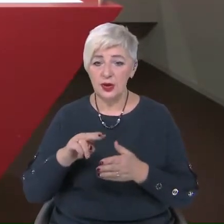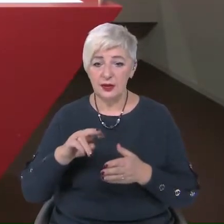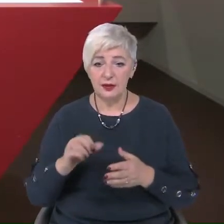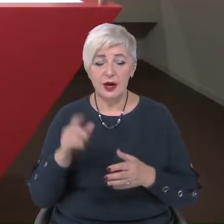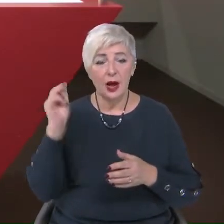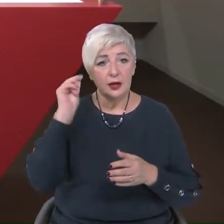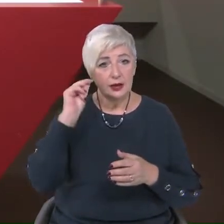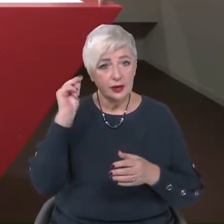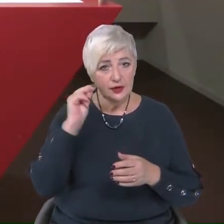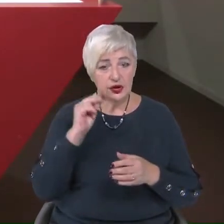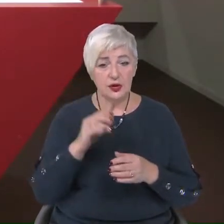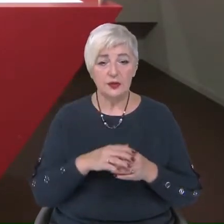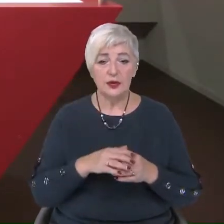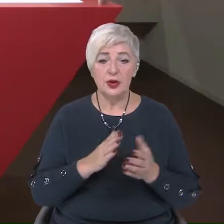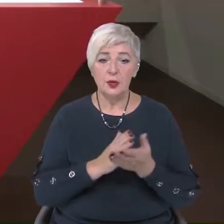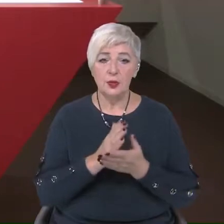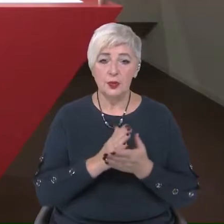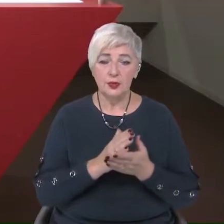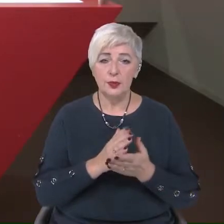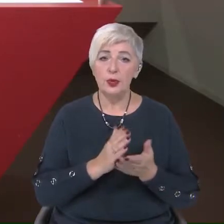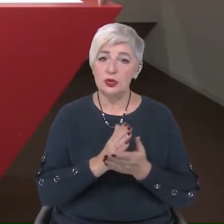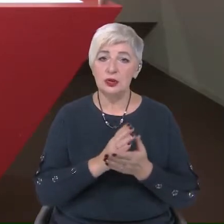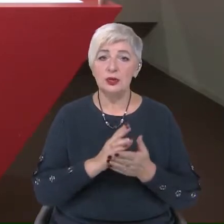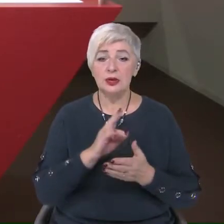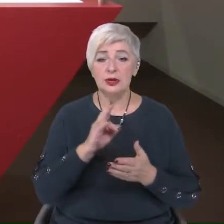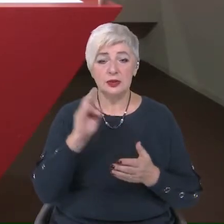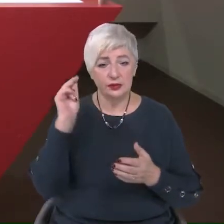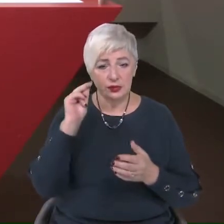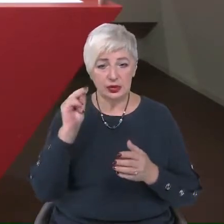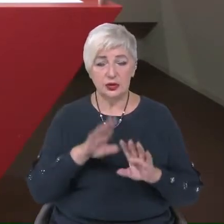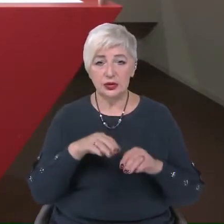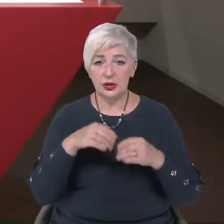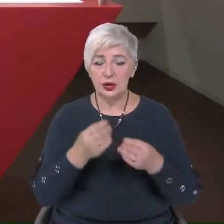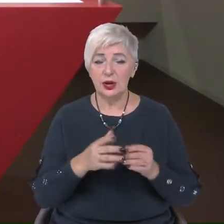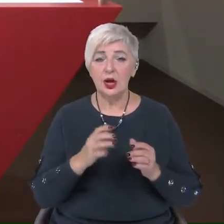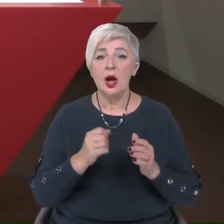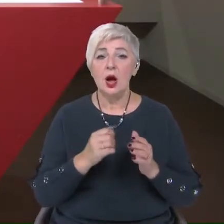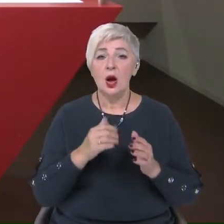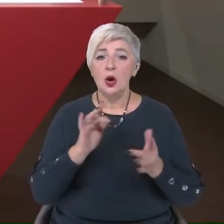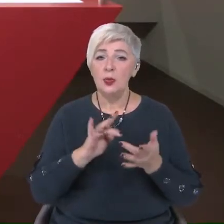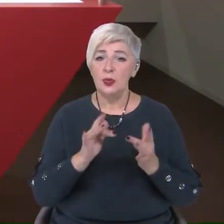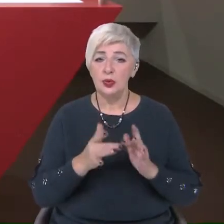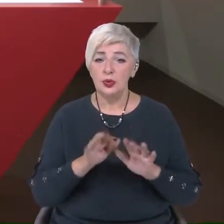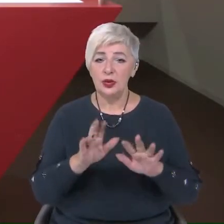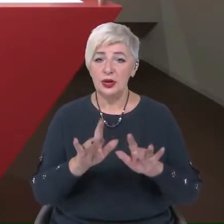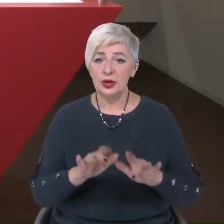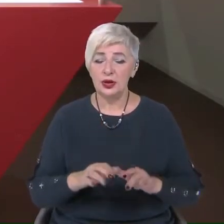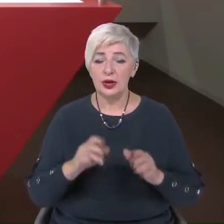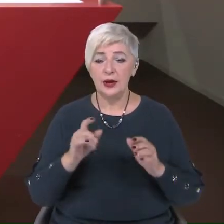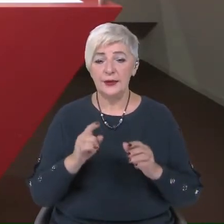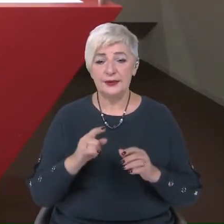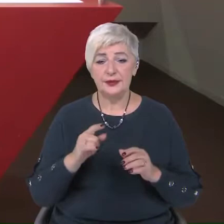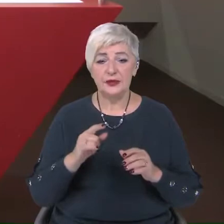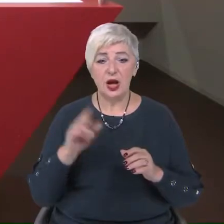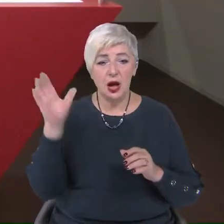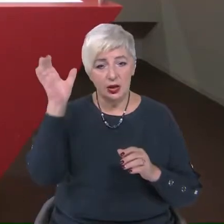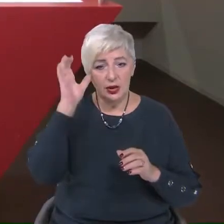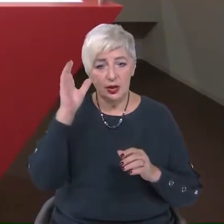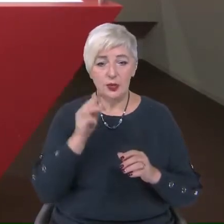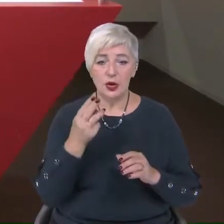навчання, послуги за навчання надає комп'ютерна академія «Шах». А чому саме IT обрали, IT